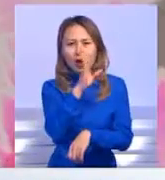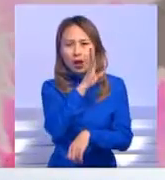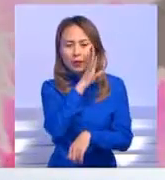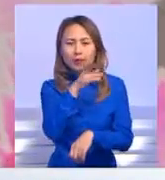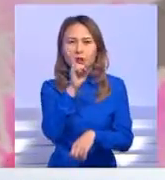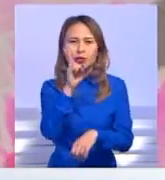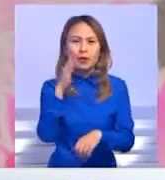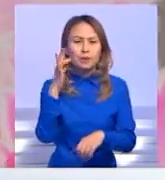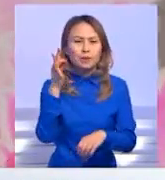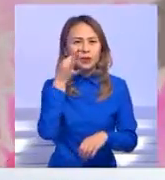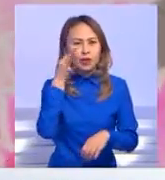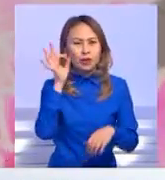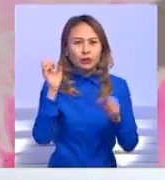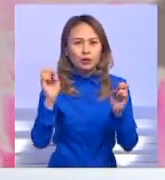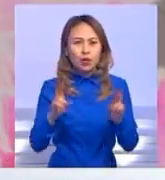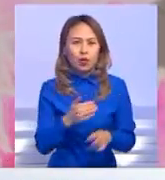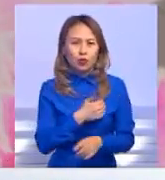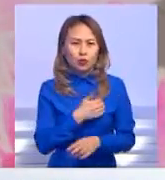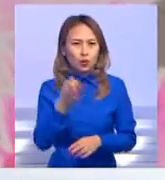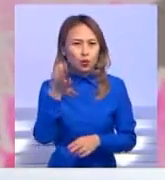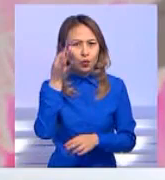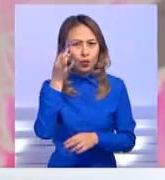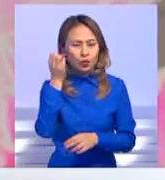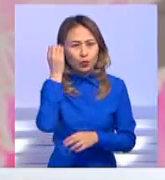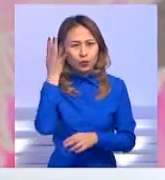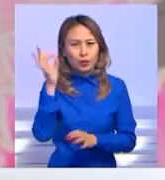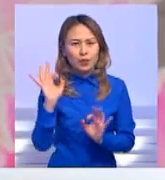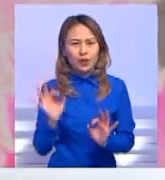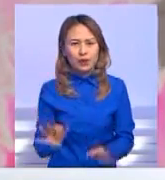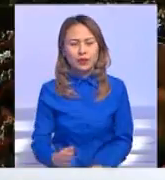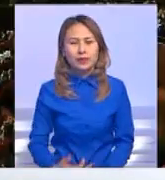әрі білікті маман болуды қалайды. Ол өте дұрыс.